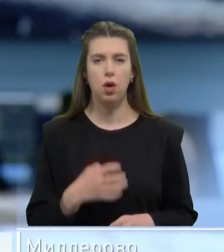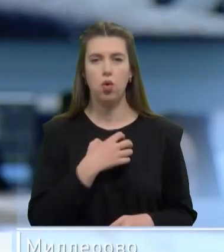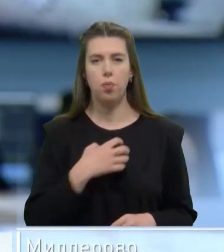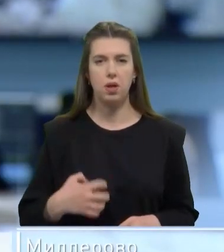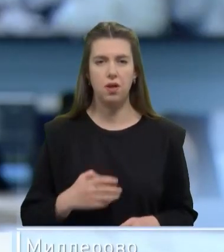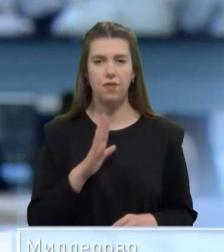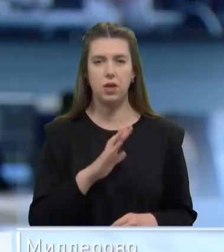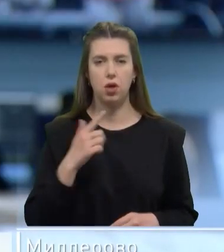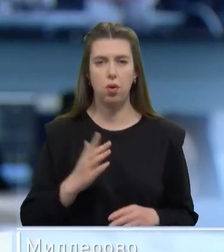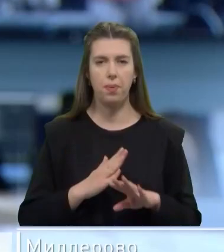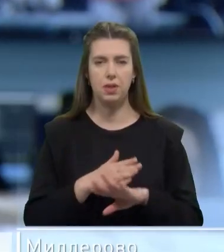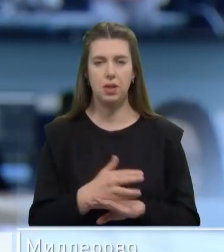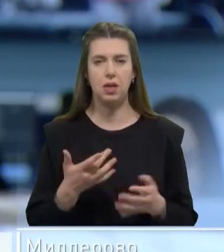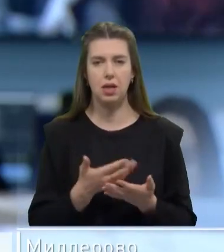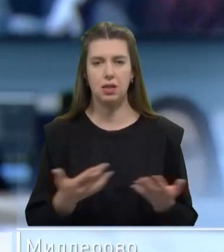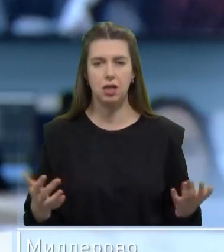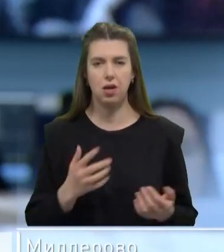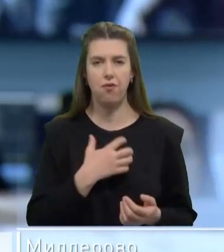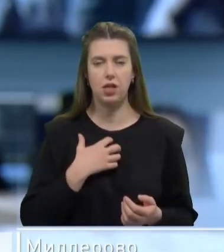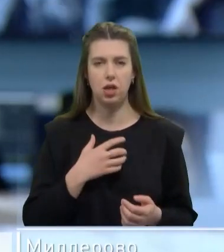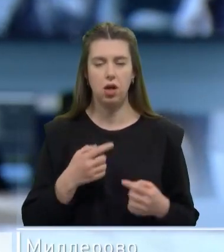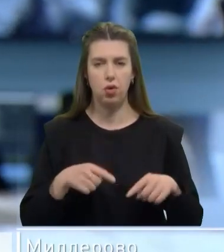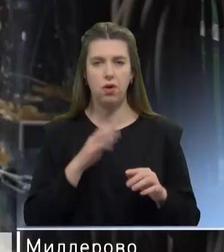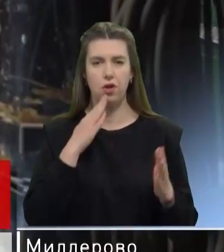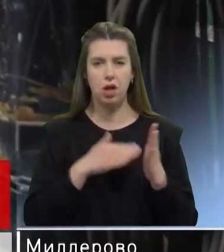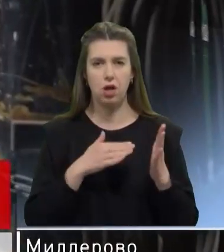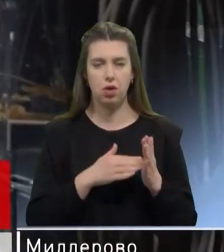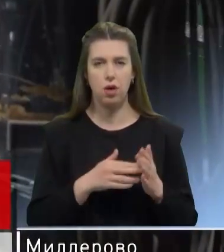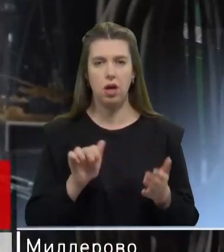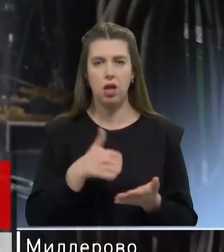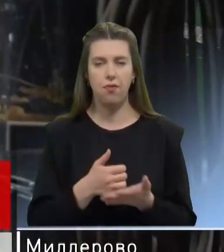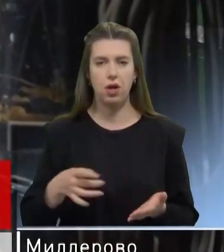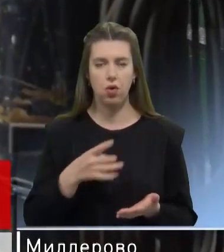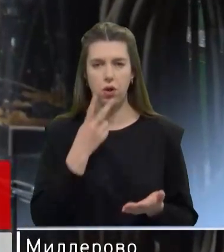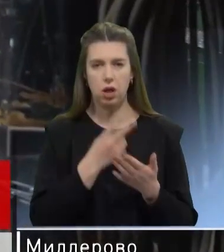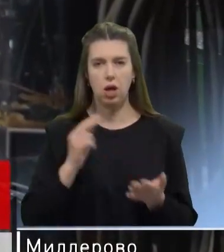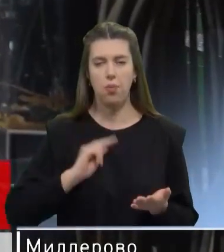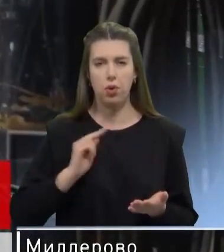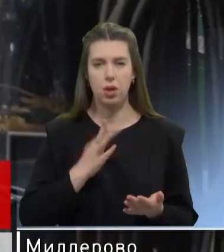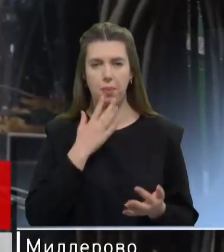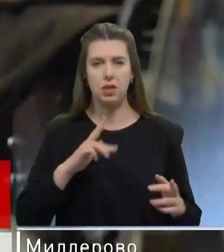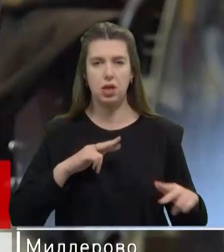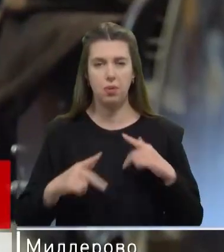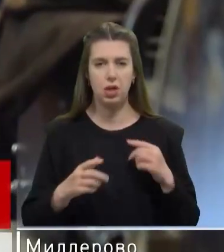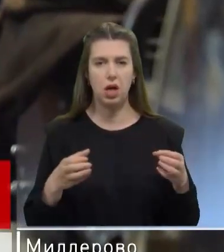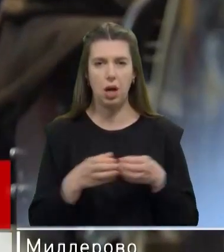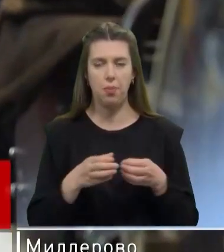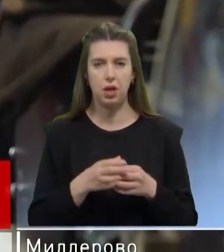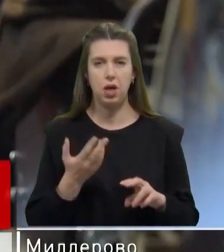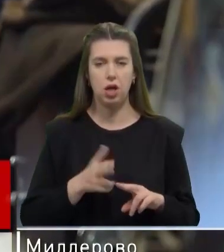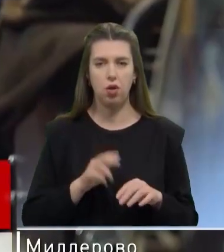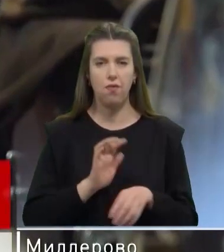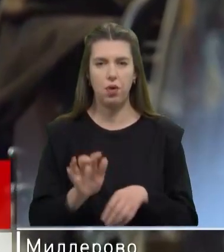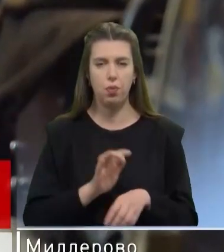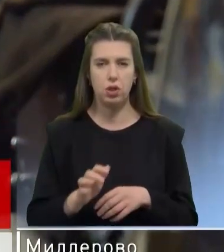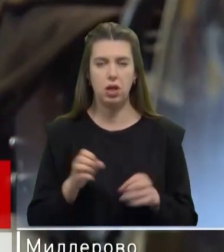Губернатор Василий Голубев посетил несколько значимых объектов Таганрога. Глава региона оценил работу импортозамещающей компании, которая